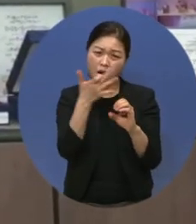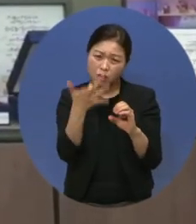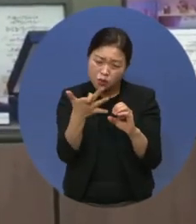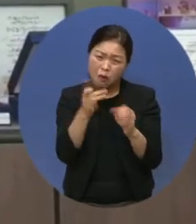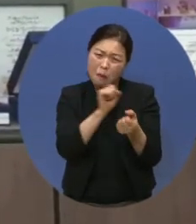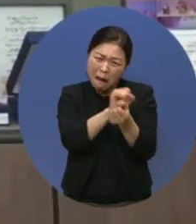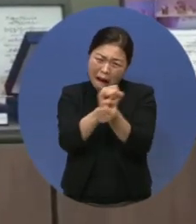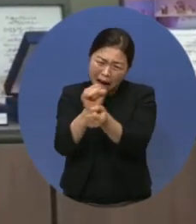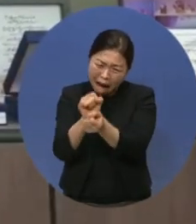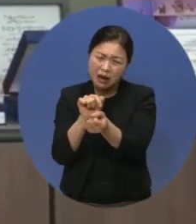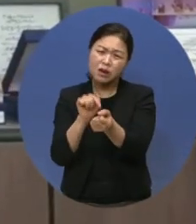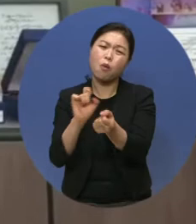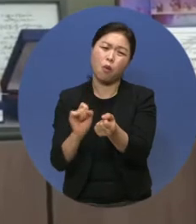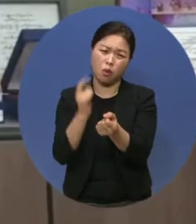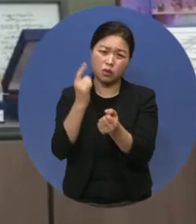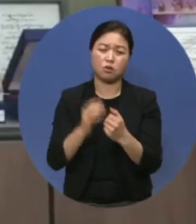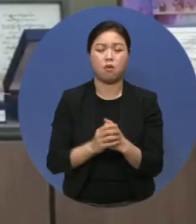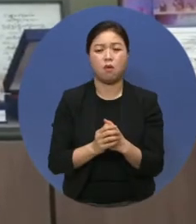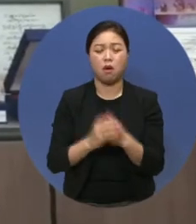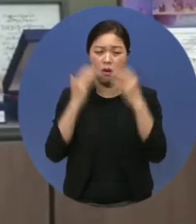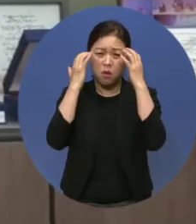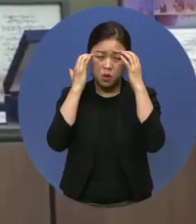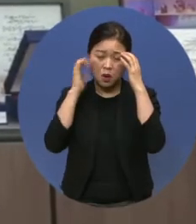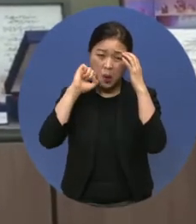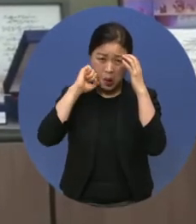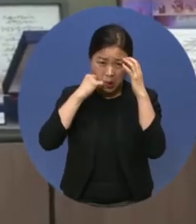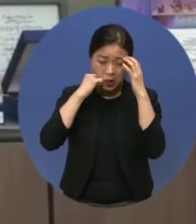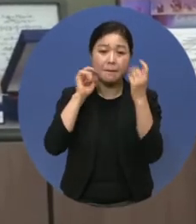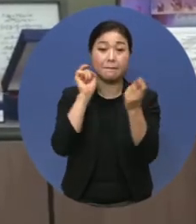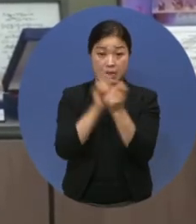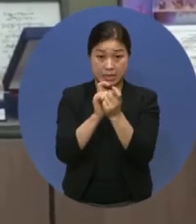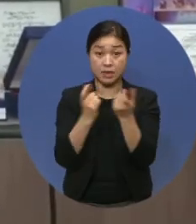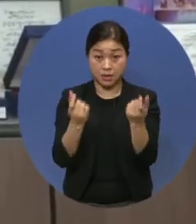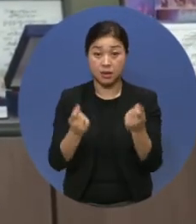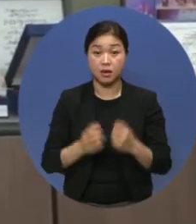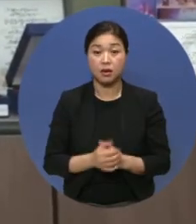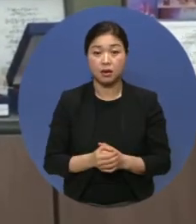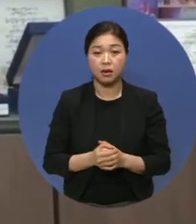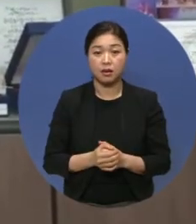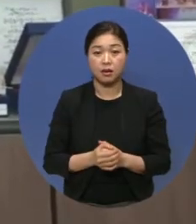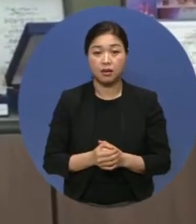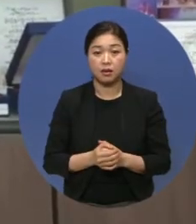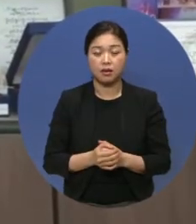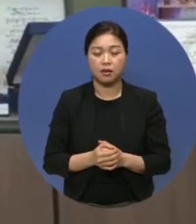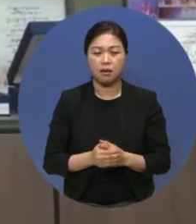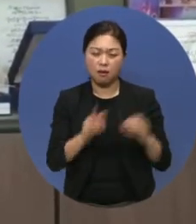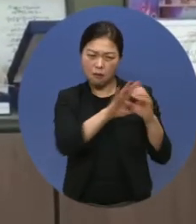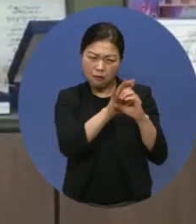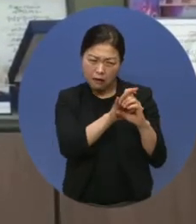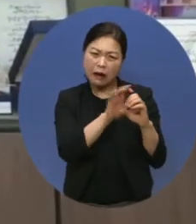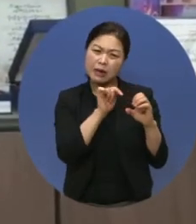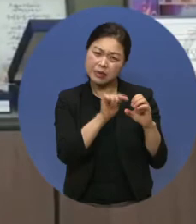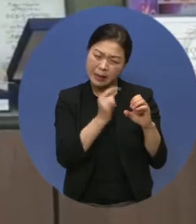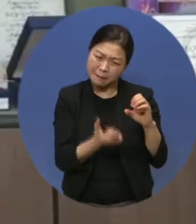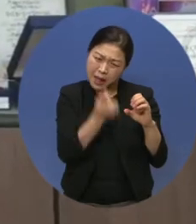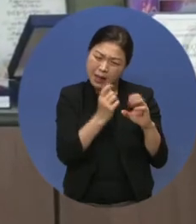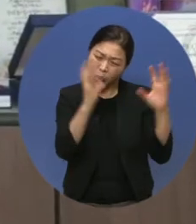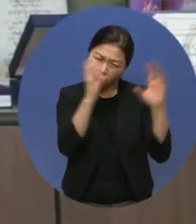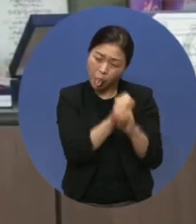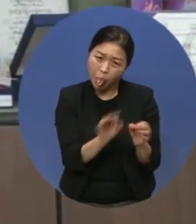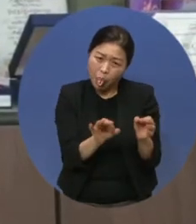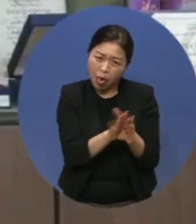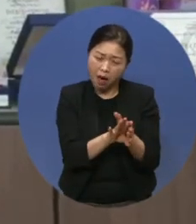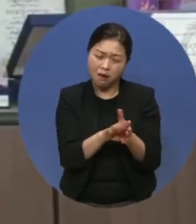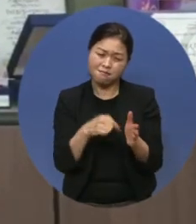인해서 많은 어려움 속에 있습니다. 어서서히 코로나가 종식되기를